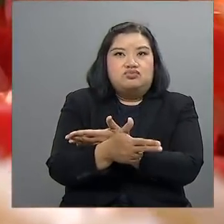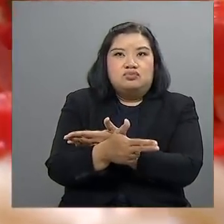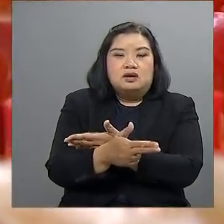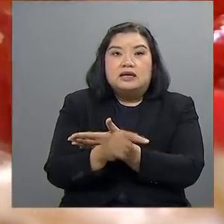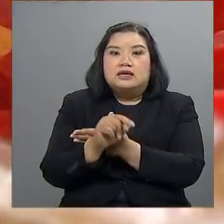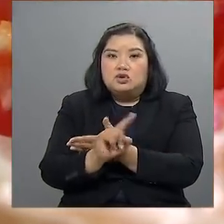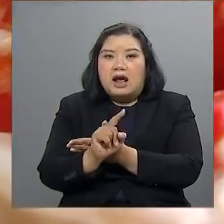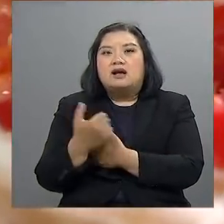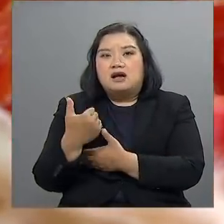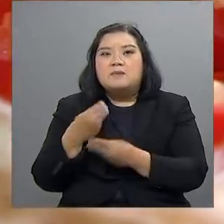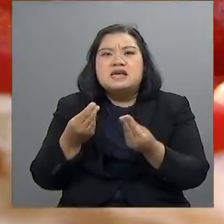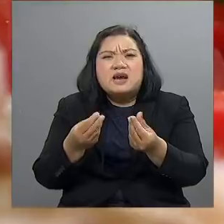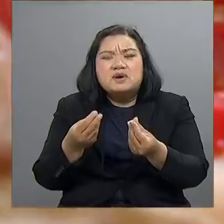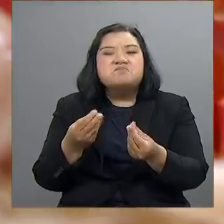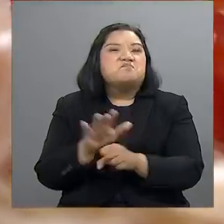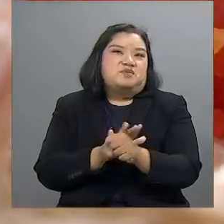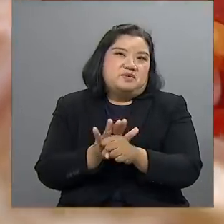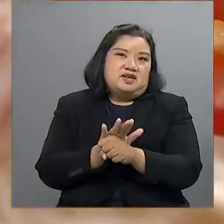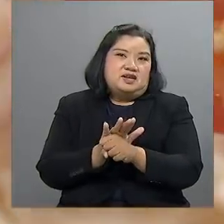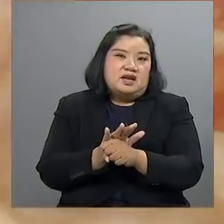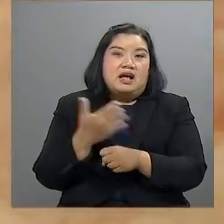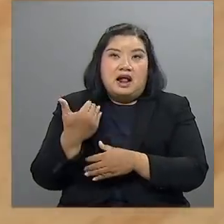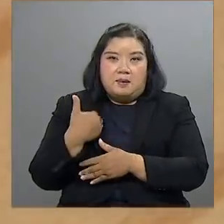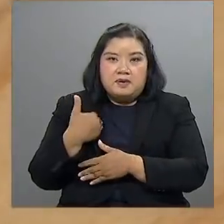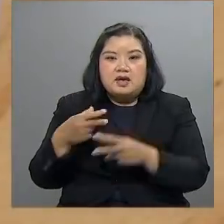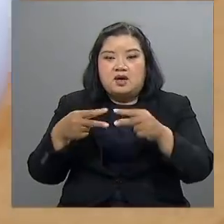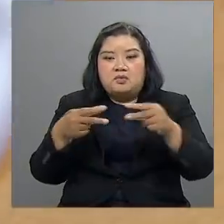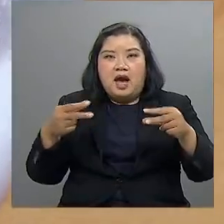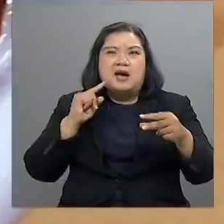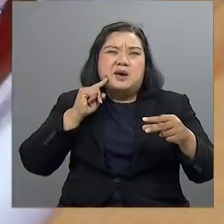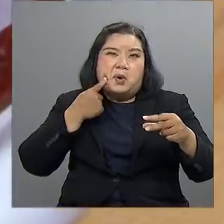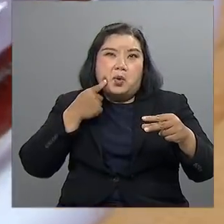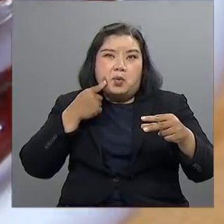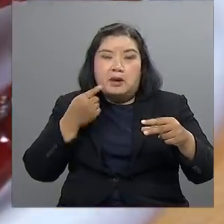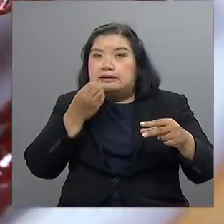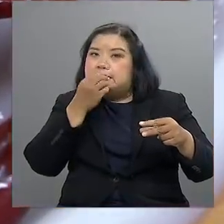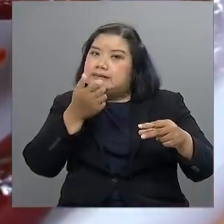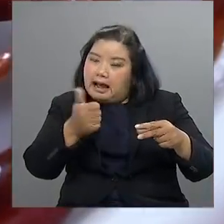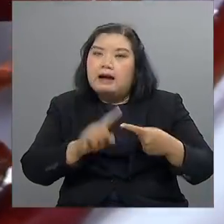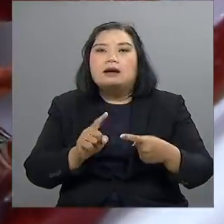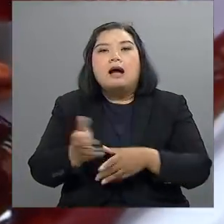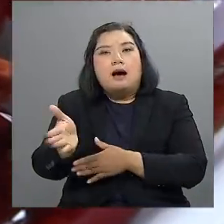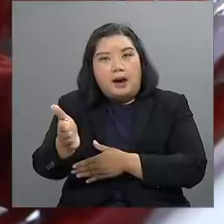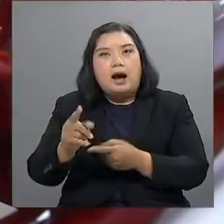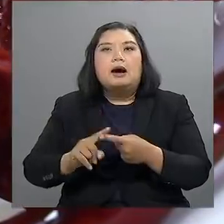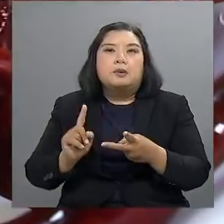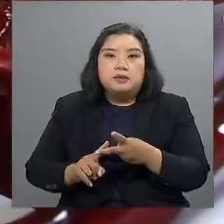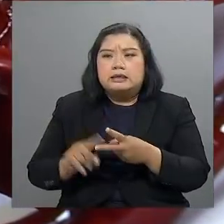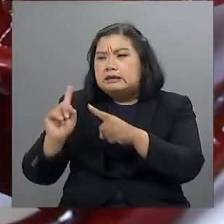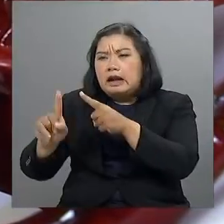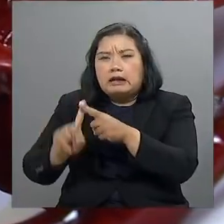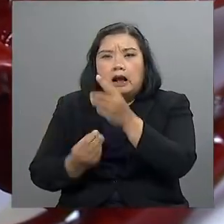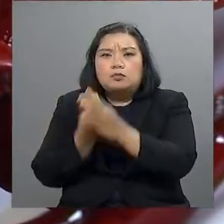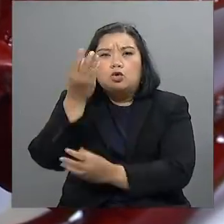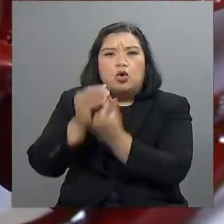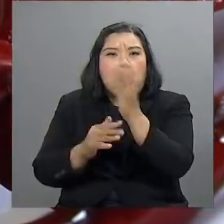ขมันน้อยนอกจากจะมีมะระซึ่งมีประโยชน์ต่อร่างกายเราหลายอย่างมีปลาแซลมอนแล้วก็ยังมีสมุนไพรต่างๆนะคะไม่ว่าจะเป็นตะ